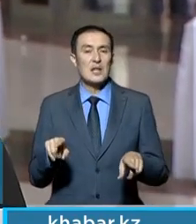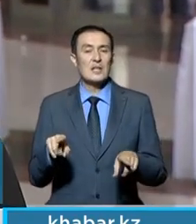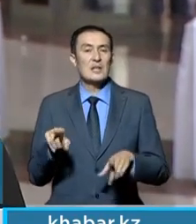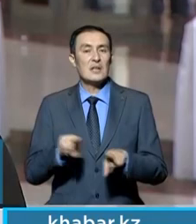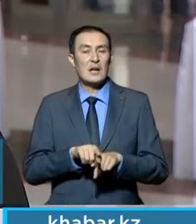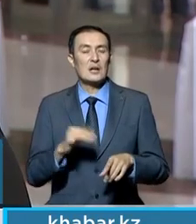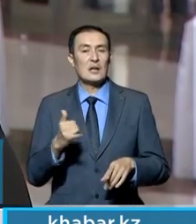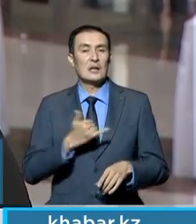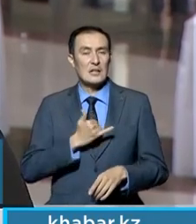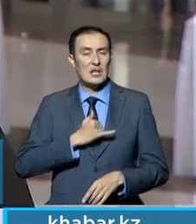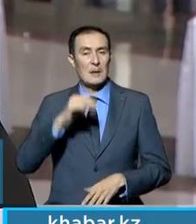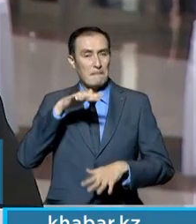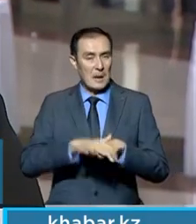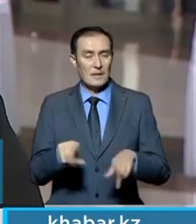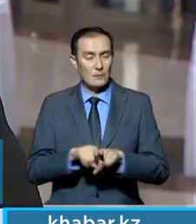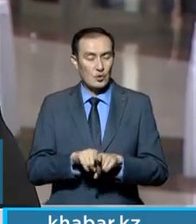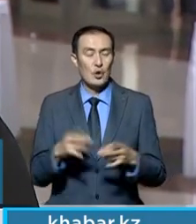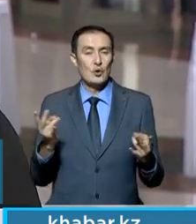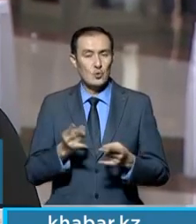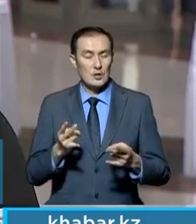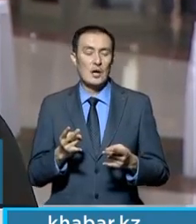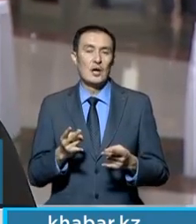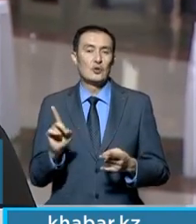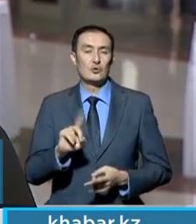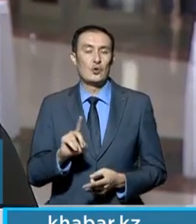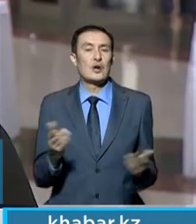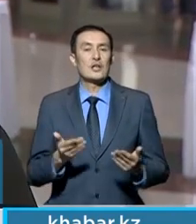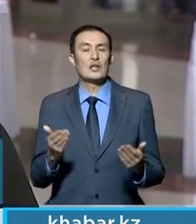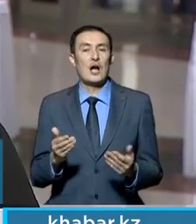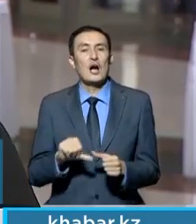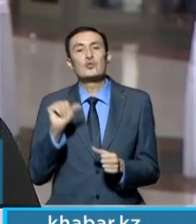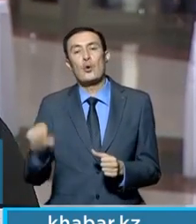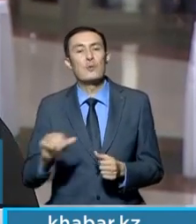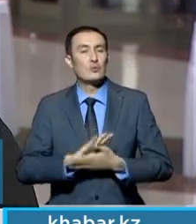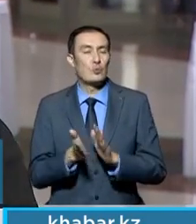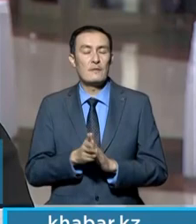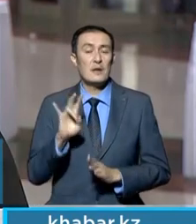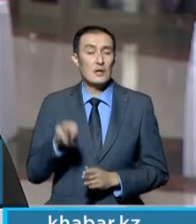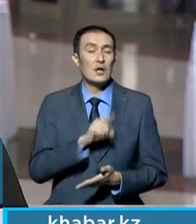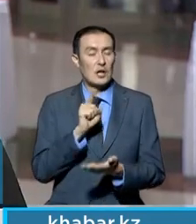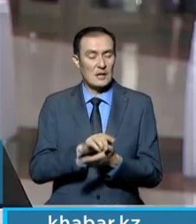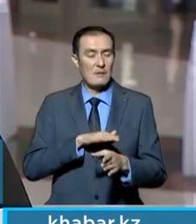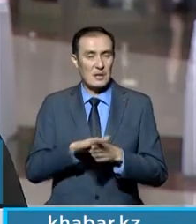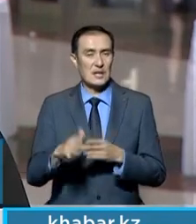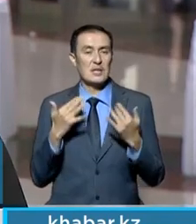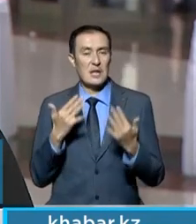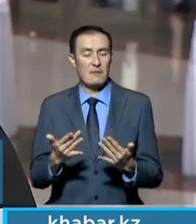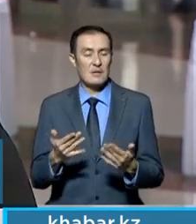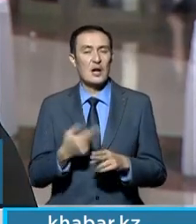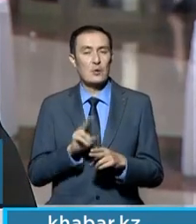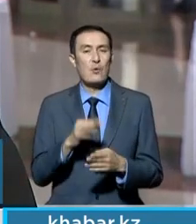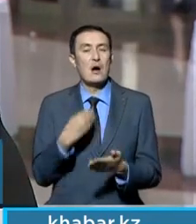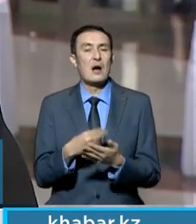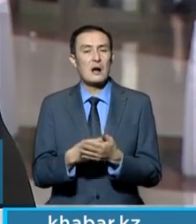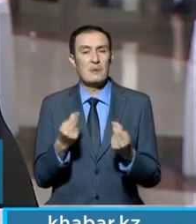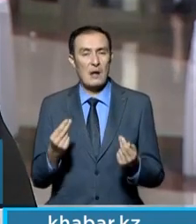и для казахстанских банков, то есть им необходимо будет, это не так, что у них какие-то там особые условия будут, они должны выполнять все необходимые требования по капиталу,